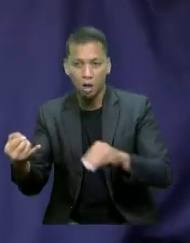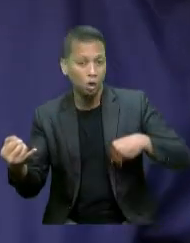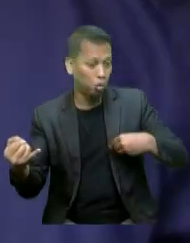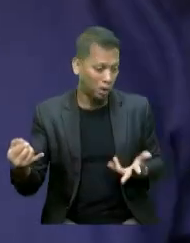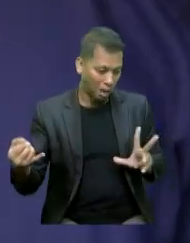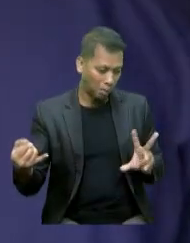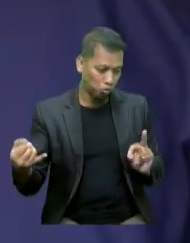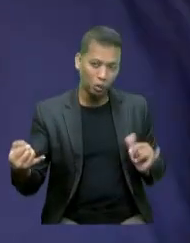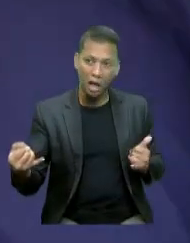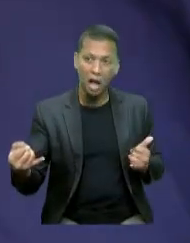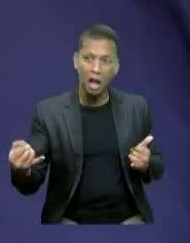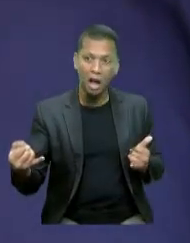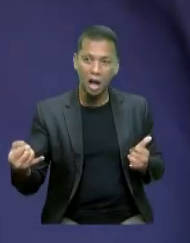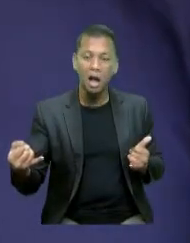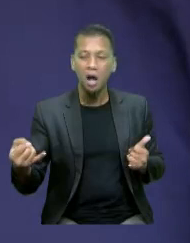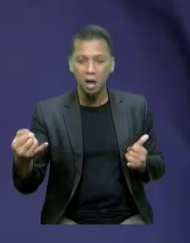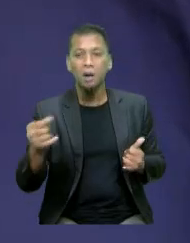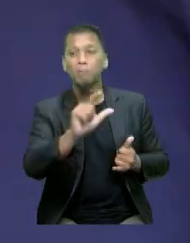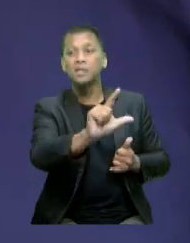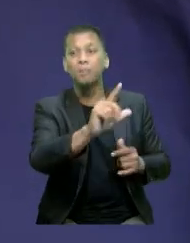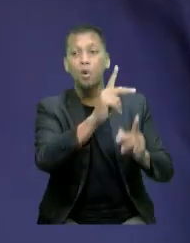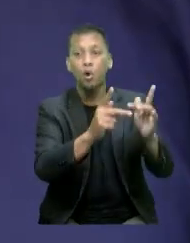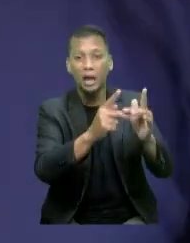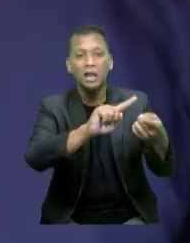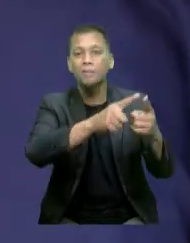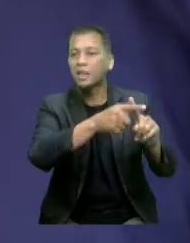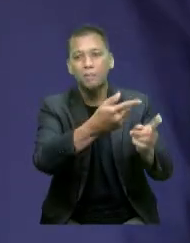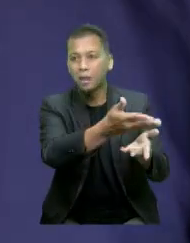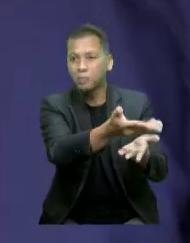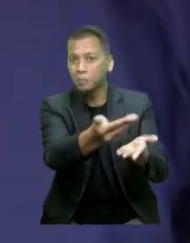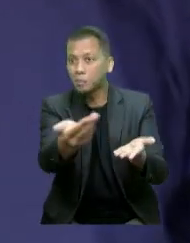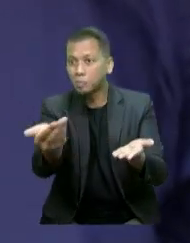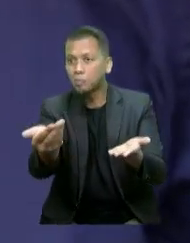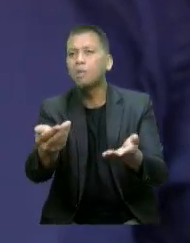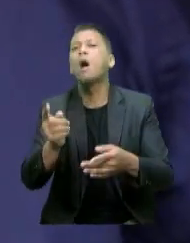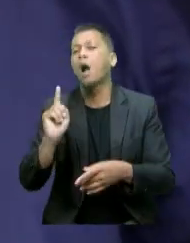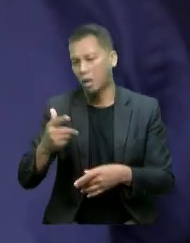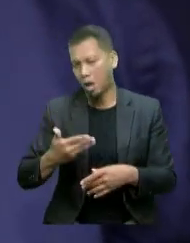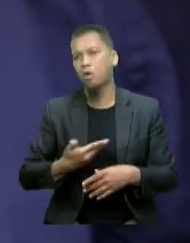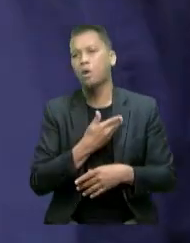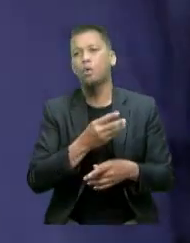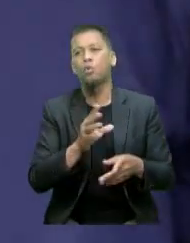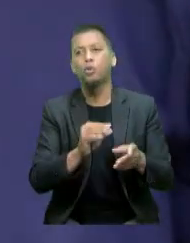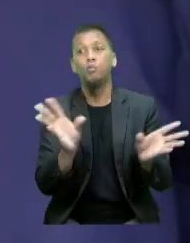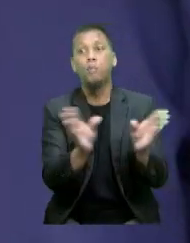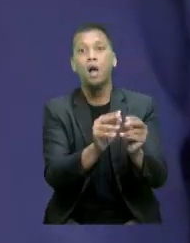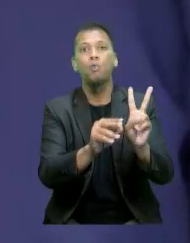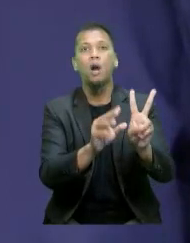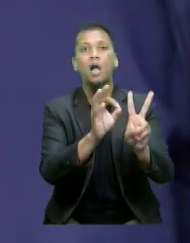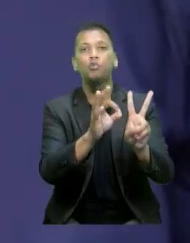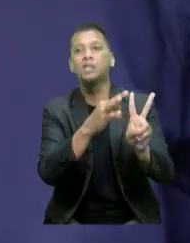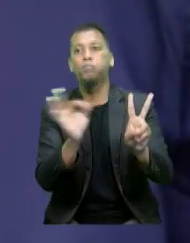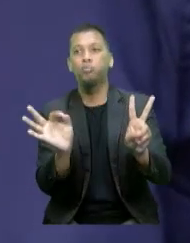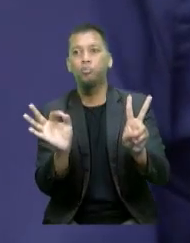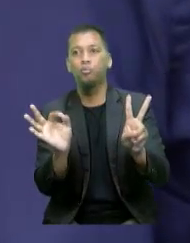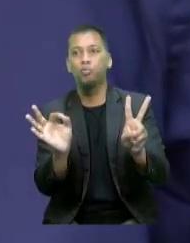teman-teman, Pak. Kenapa termasuk ambil kepada korban? Korban sudah selesai, Pak, utang. Berapa utangmu kepada korban? 200 ribu, Pak. 200 ribu. Saya udah hopeless,